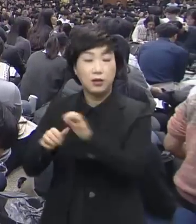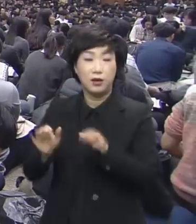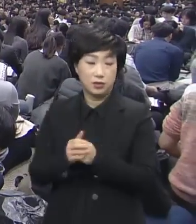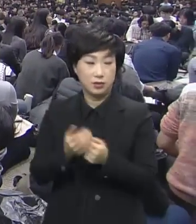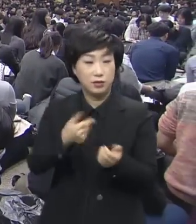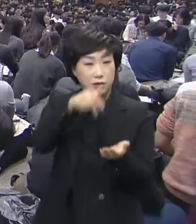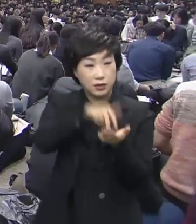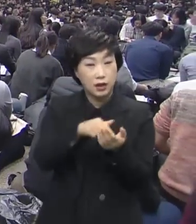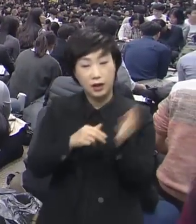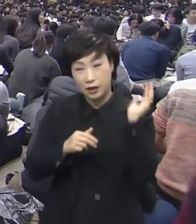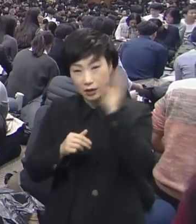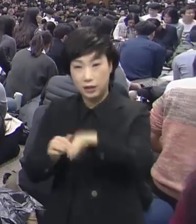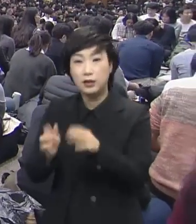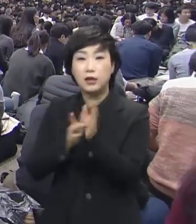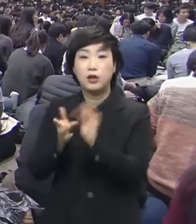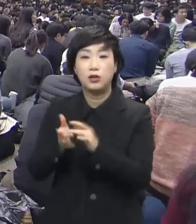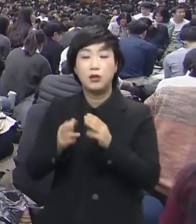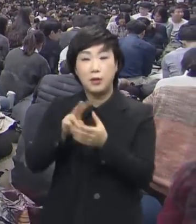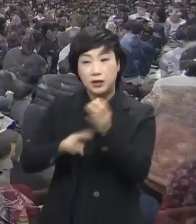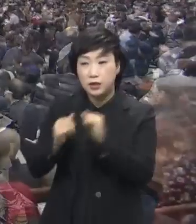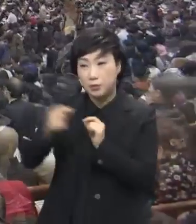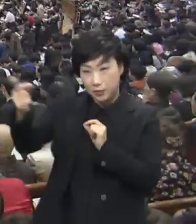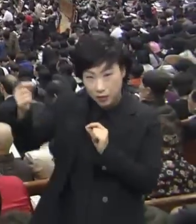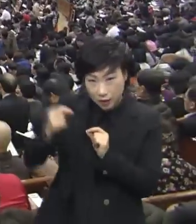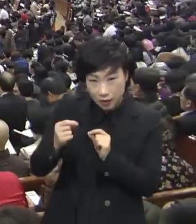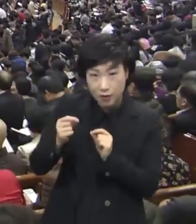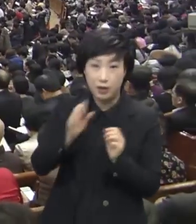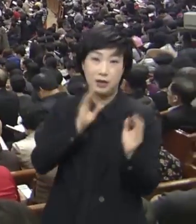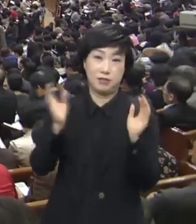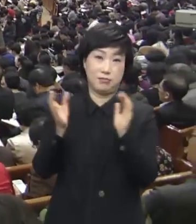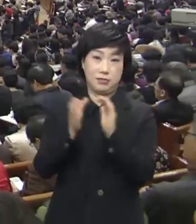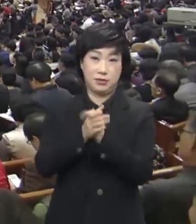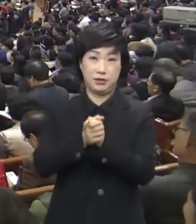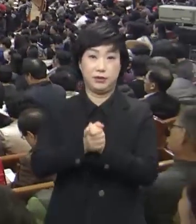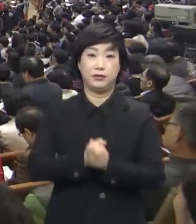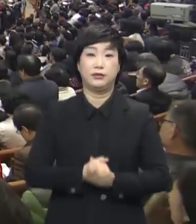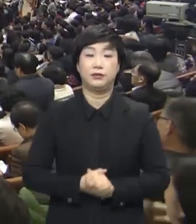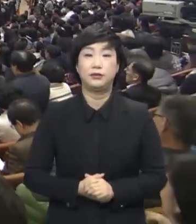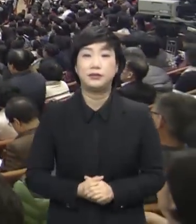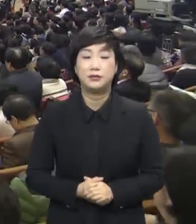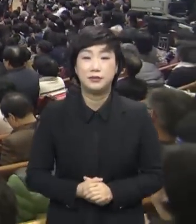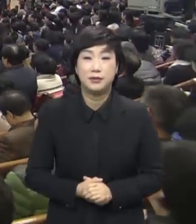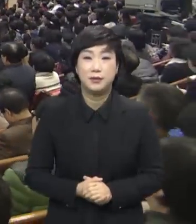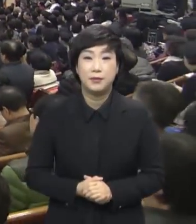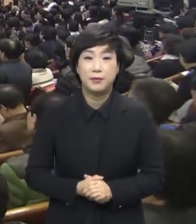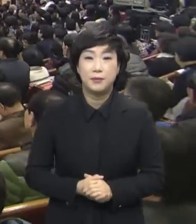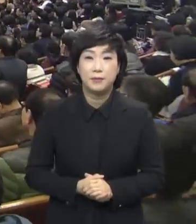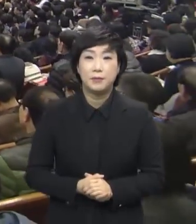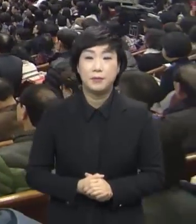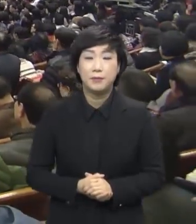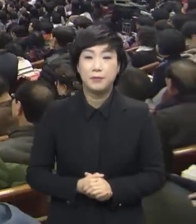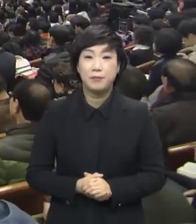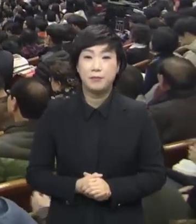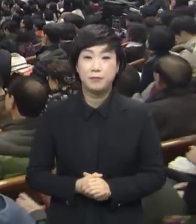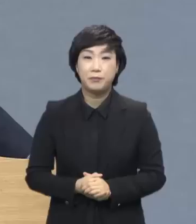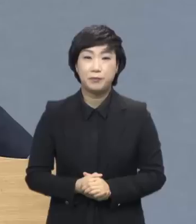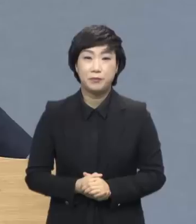함께 가자 보라 나를 파는 자가 가까이 왔느니라 아멘 아멘